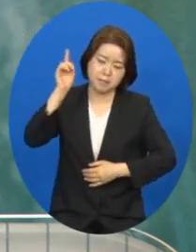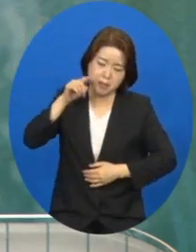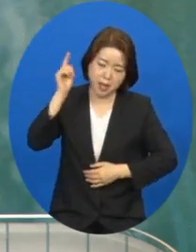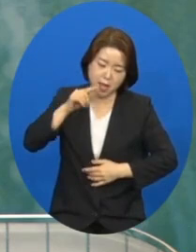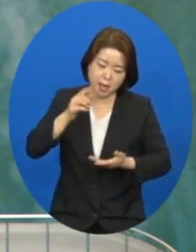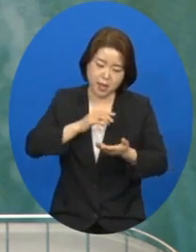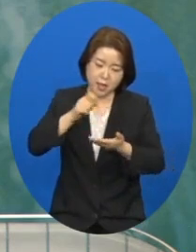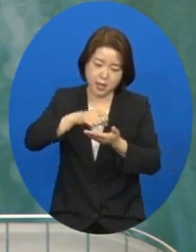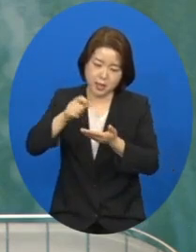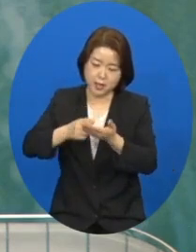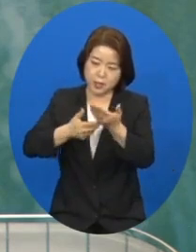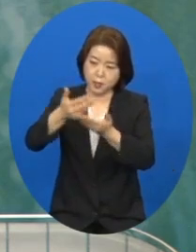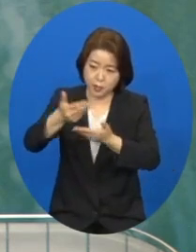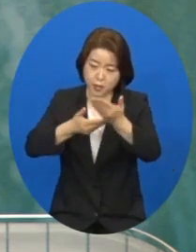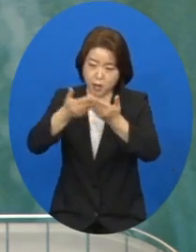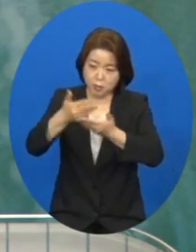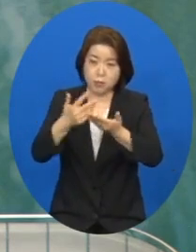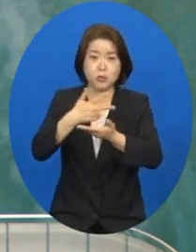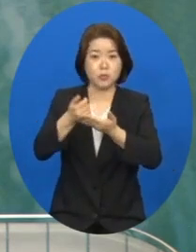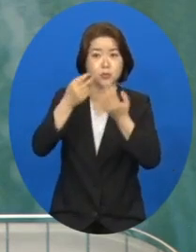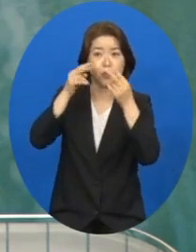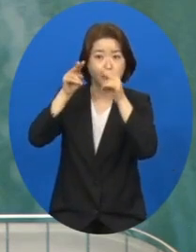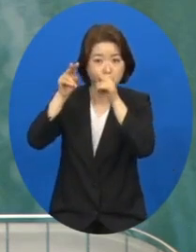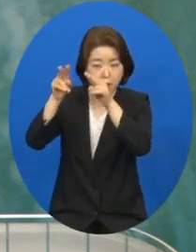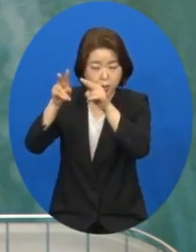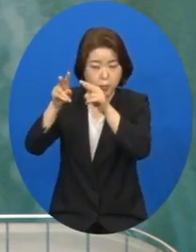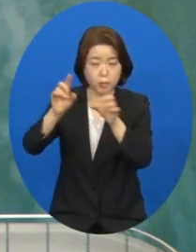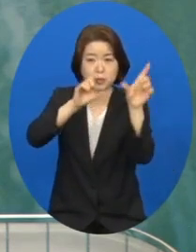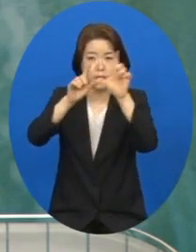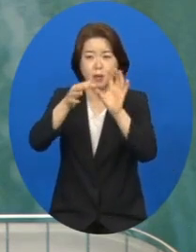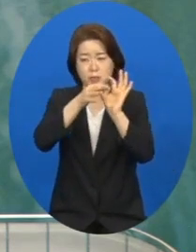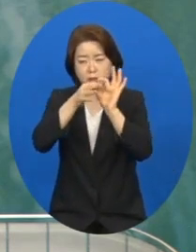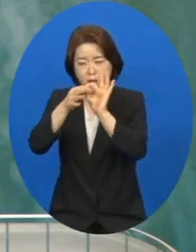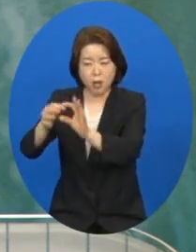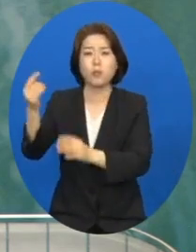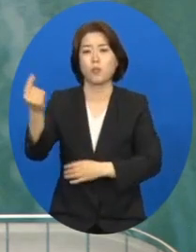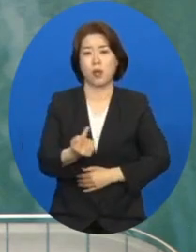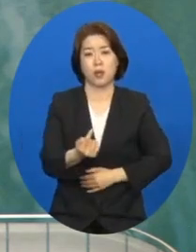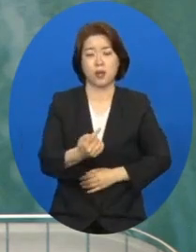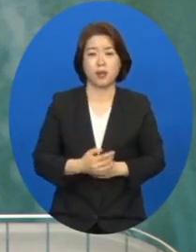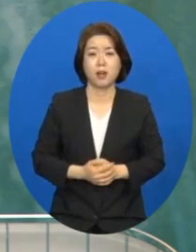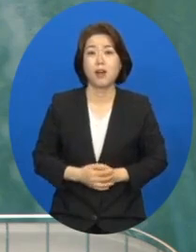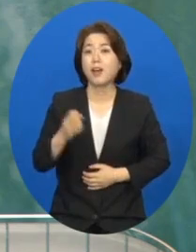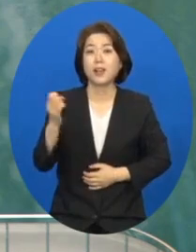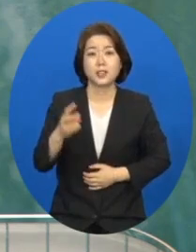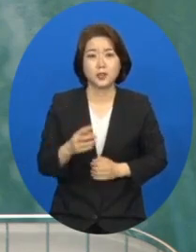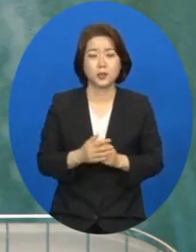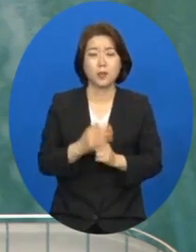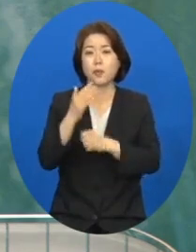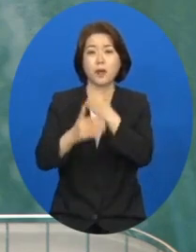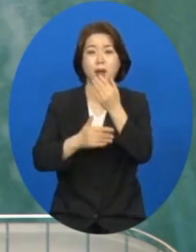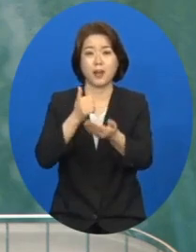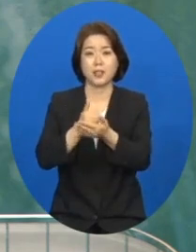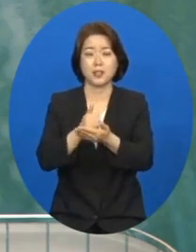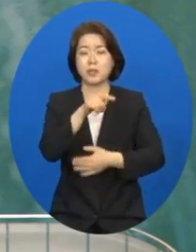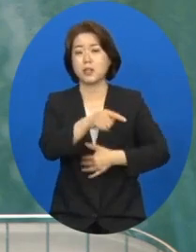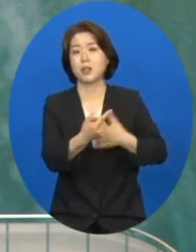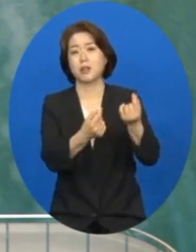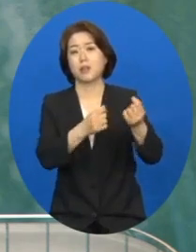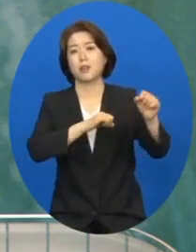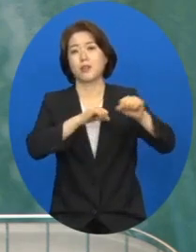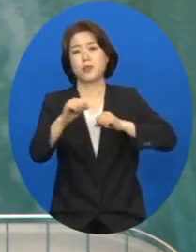쓰면서 주님을 바라보는 삶을 지속해 왔습니다. 그리고 하나님께서 이런